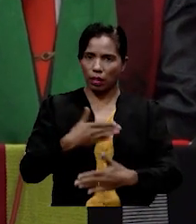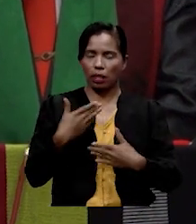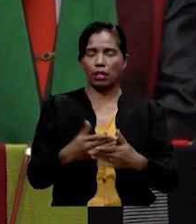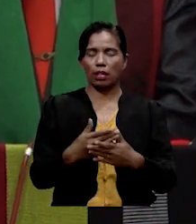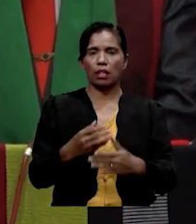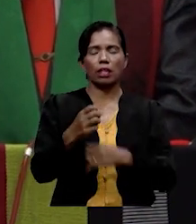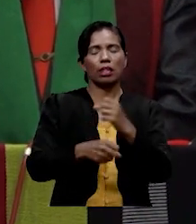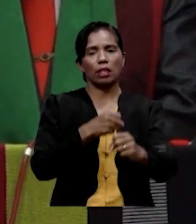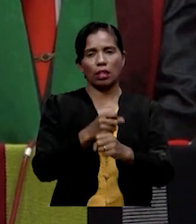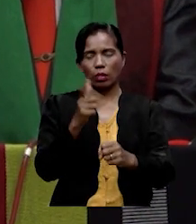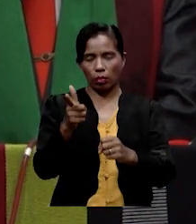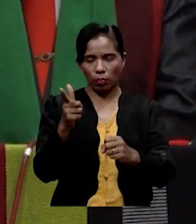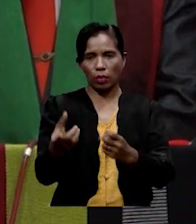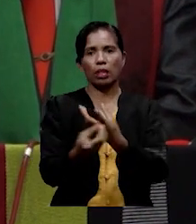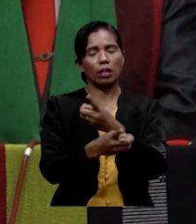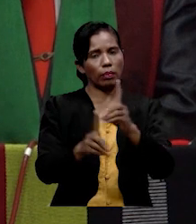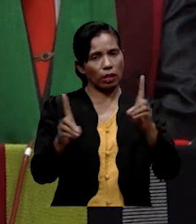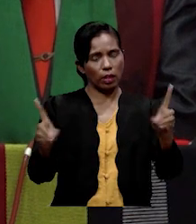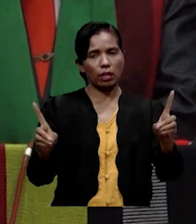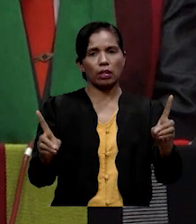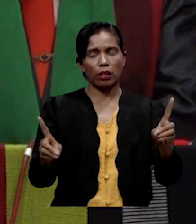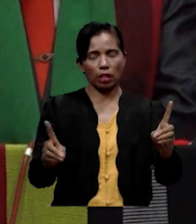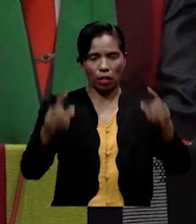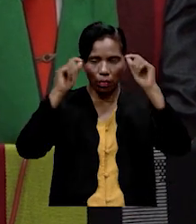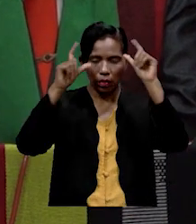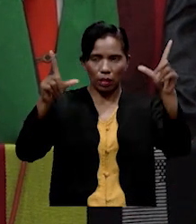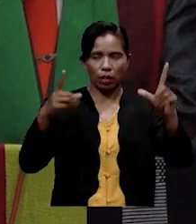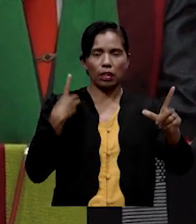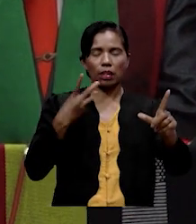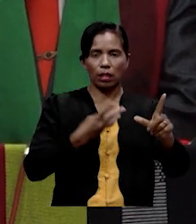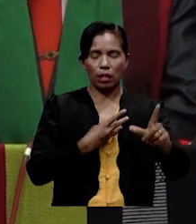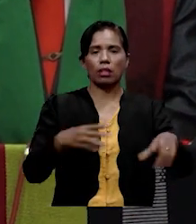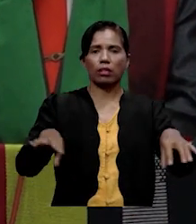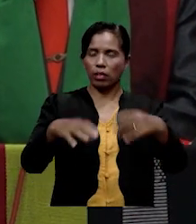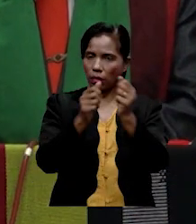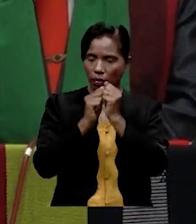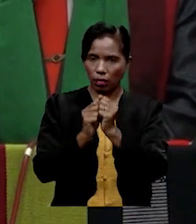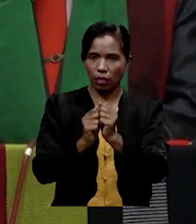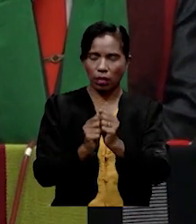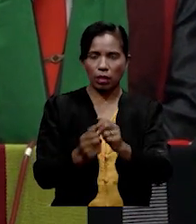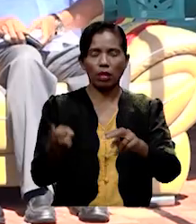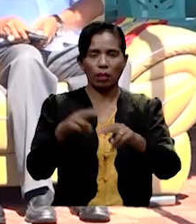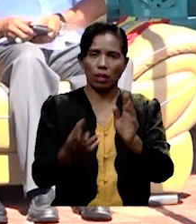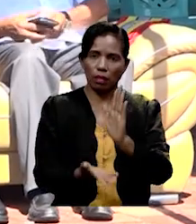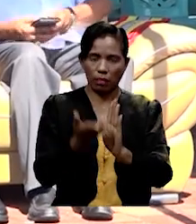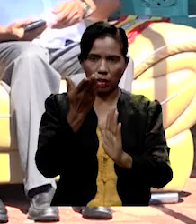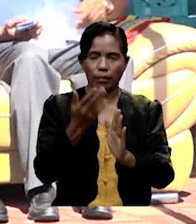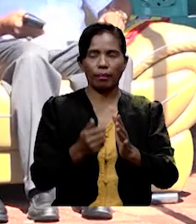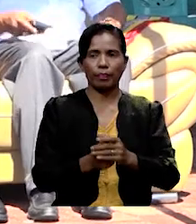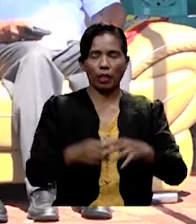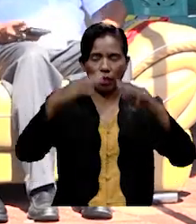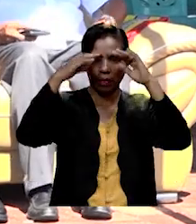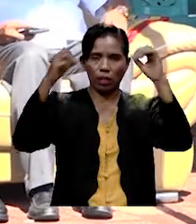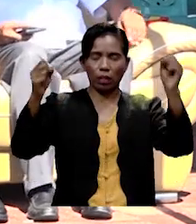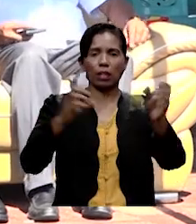tahun hubungan diplomatik Indonesia dengan Timor Leste, hubungan kita tambah meningkat senantiasa. Presidente